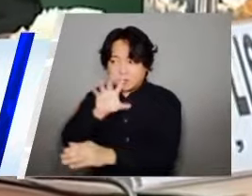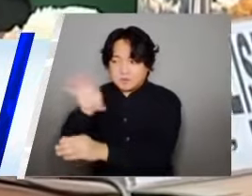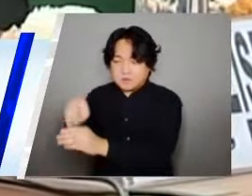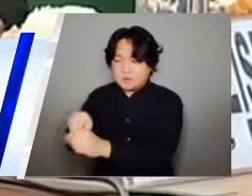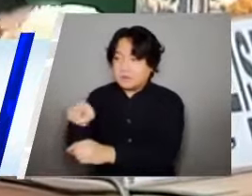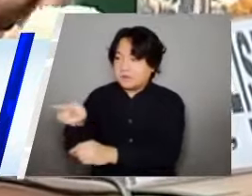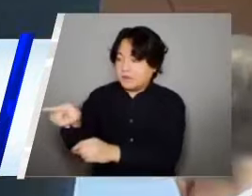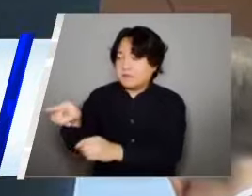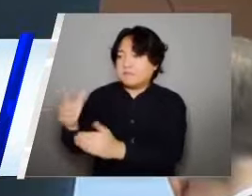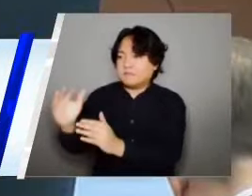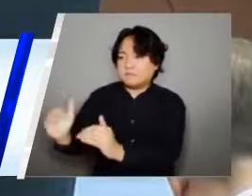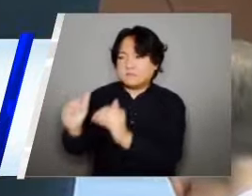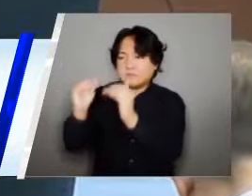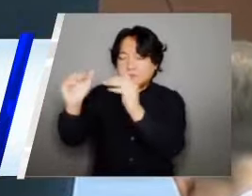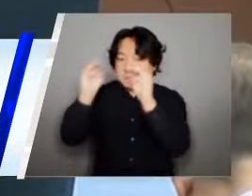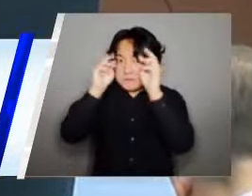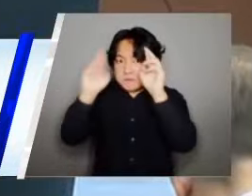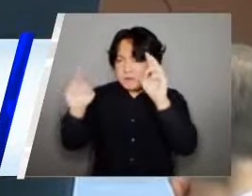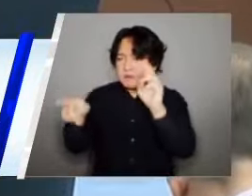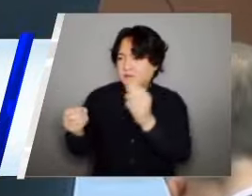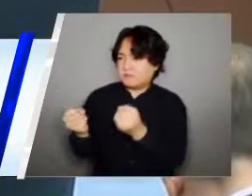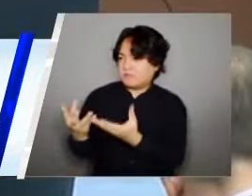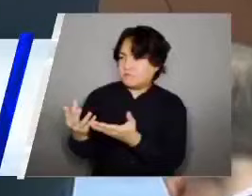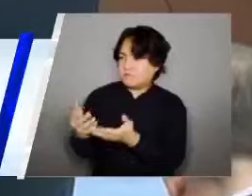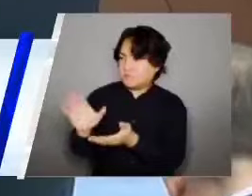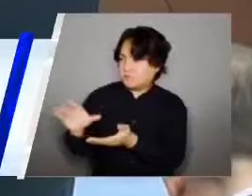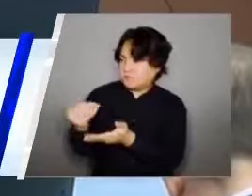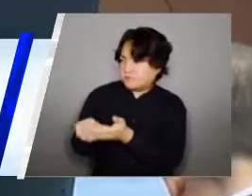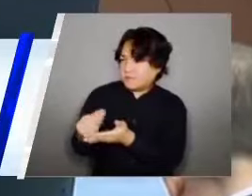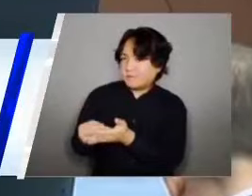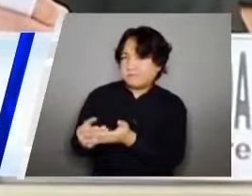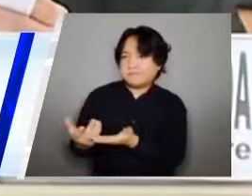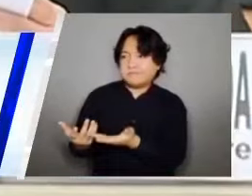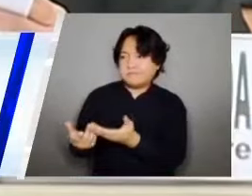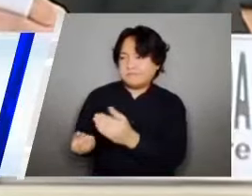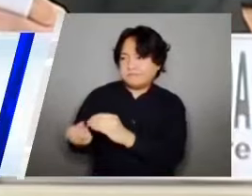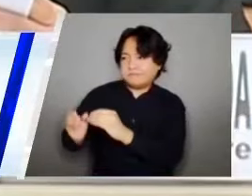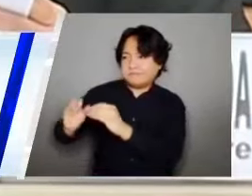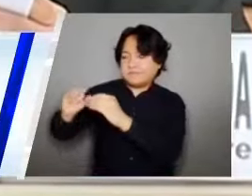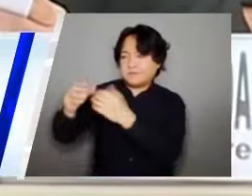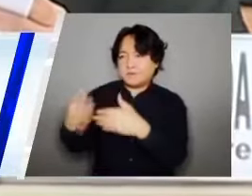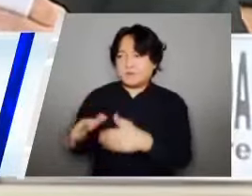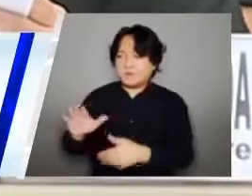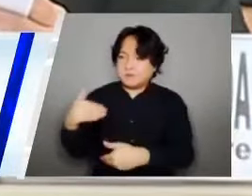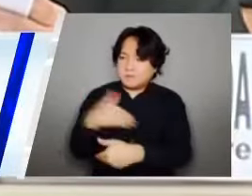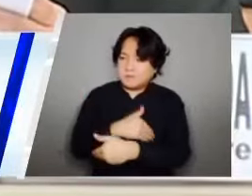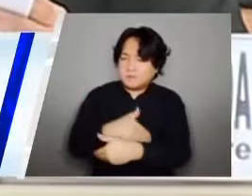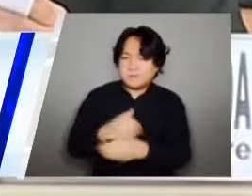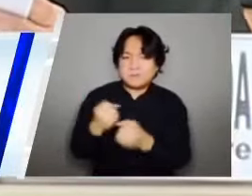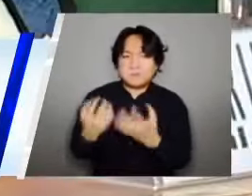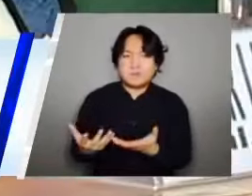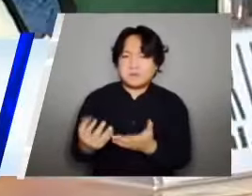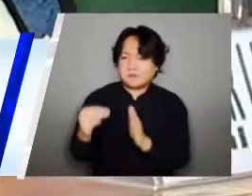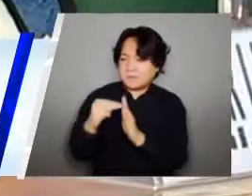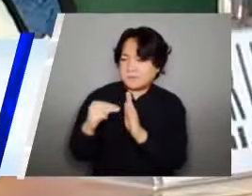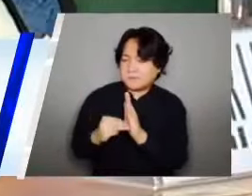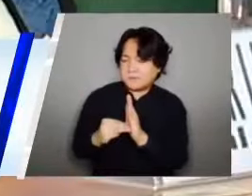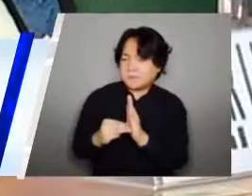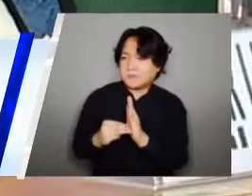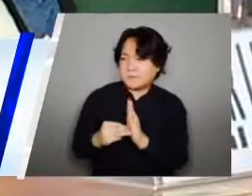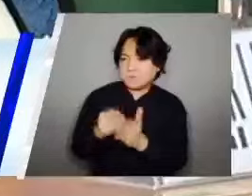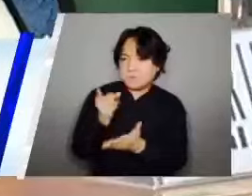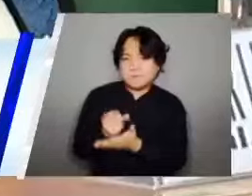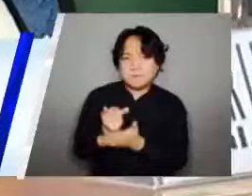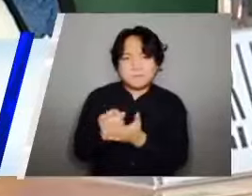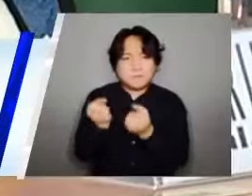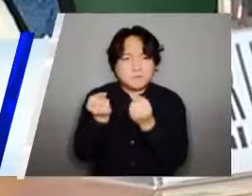itinanggi ni kalay itinanggi rin alkalde na meron siyang mga bank account na may daan-daang milyong pisong laman kalaunan ay